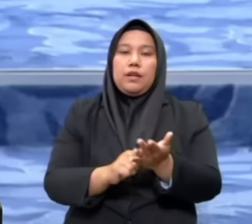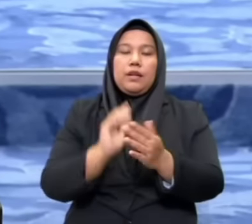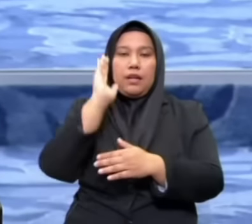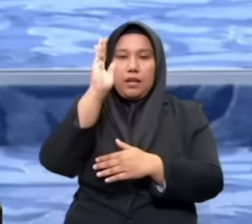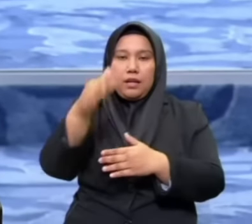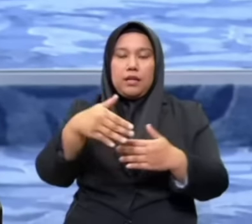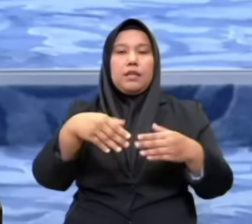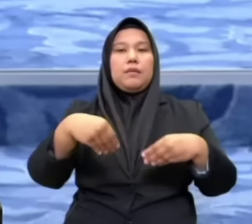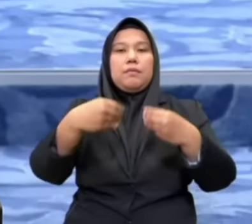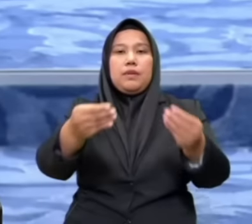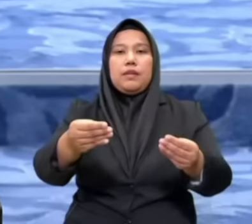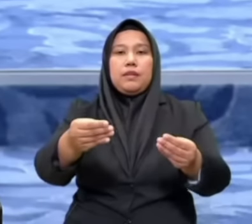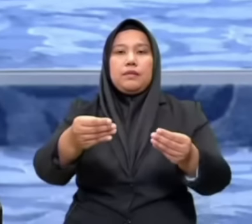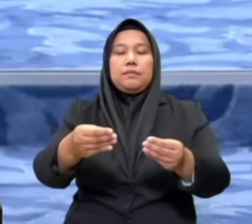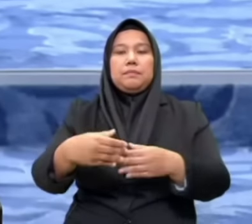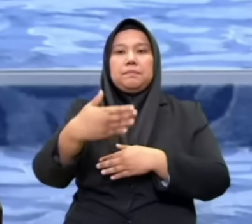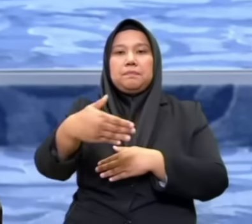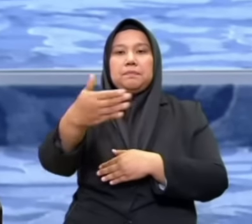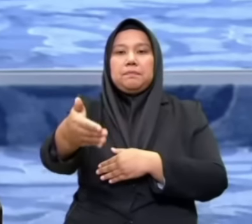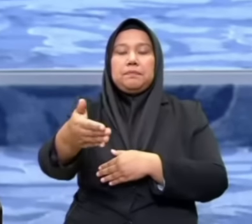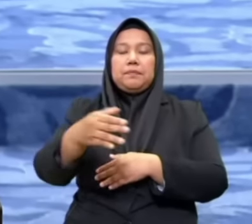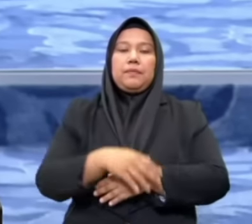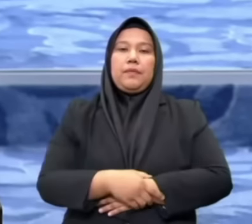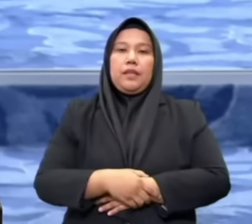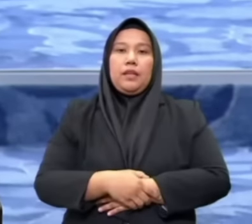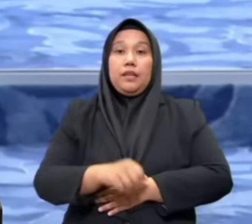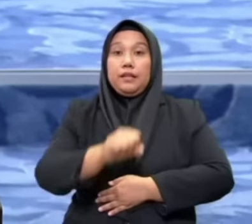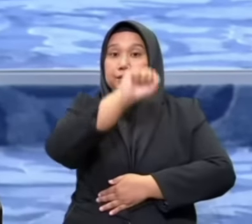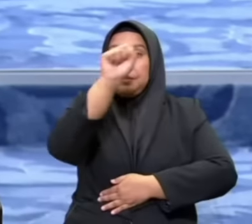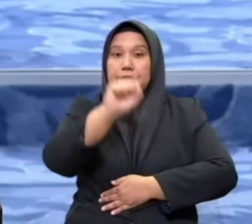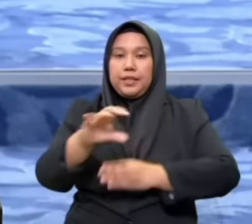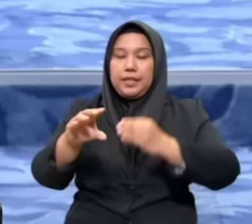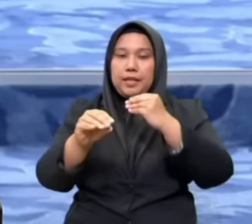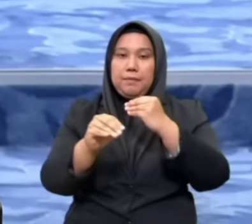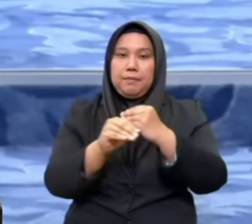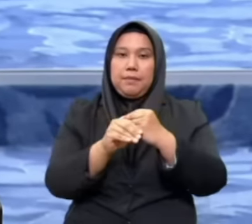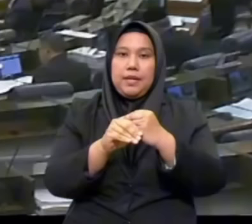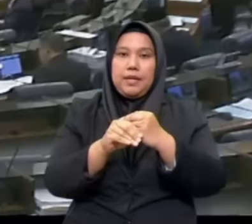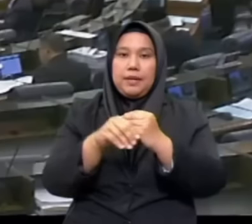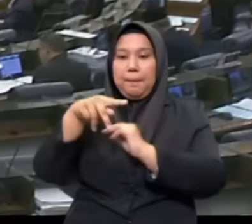ke semasa. Soalan tambahan Yang Berhormat Paya Besar, silakan.